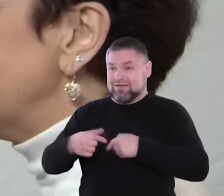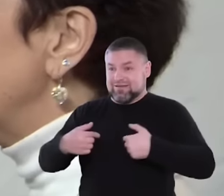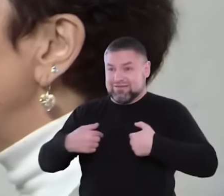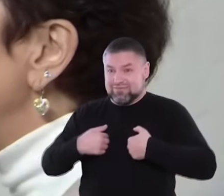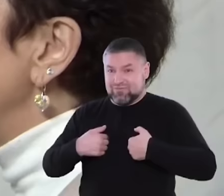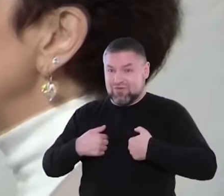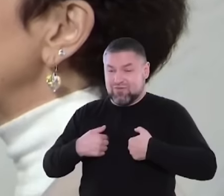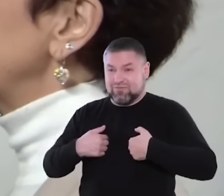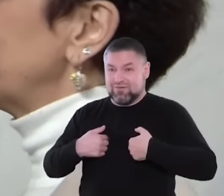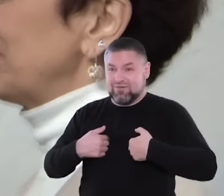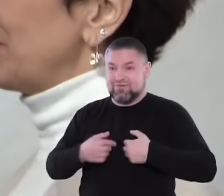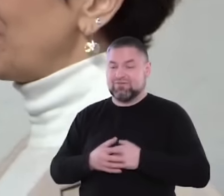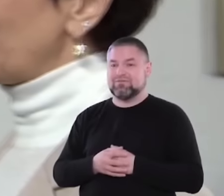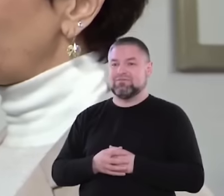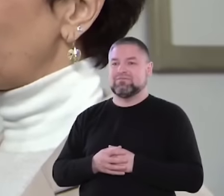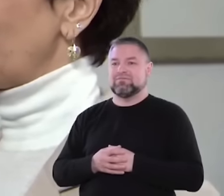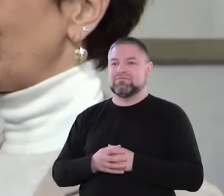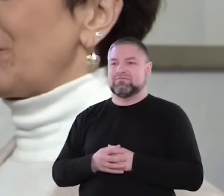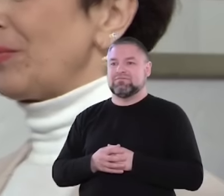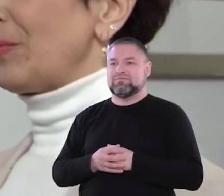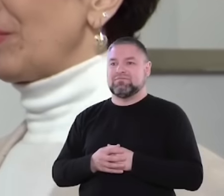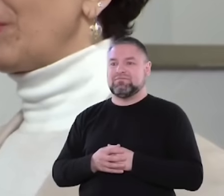oświadczyć?